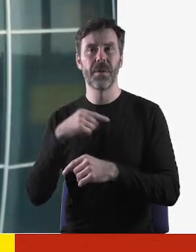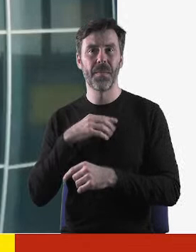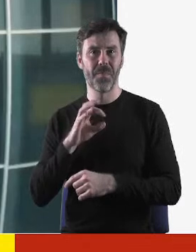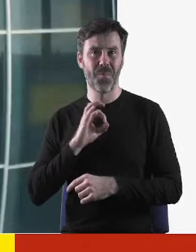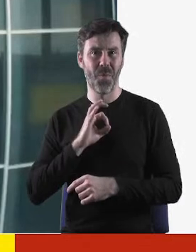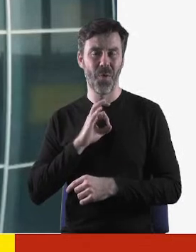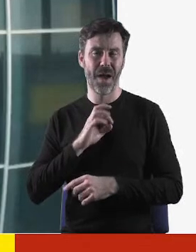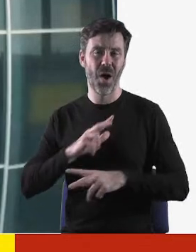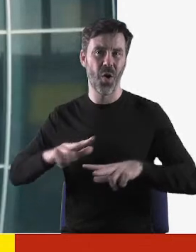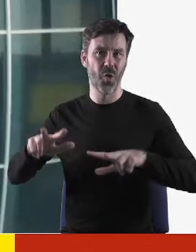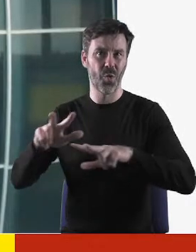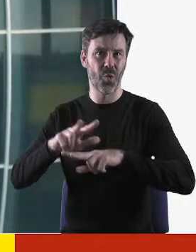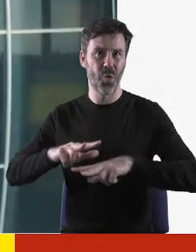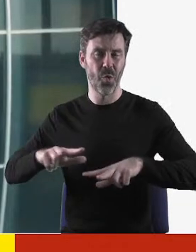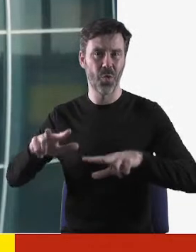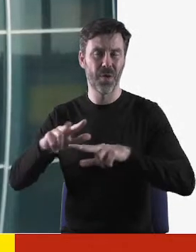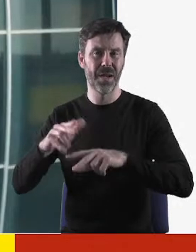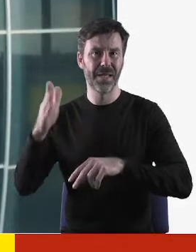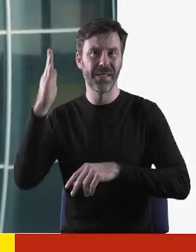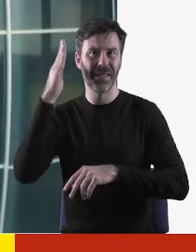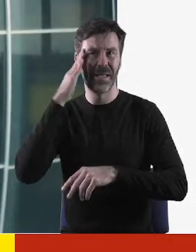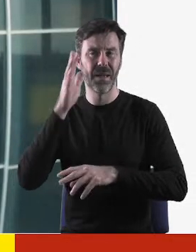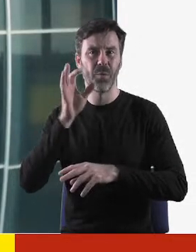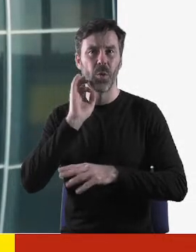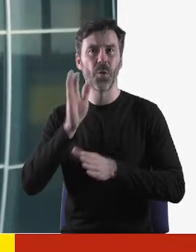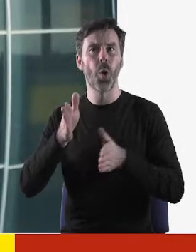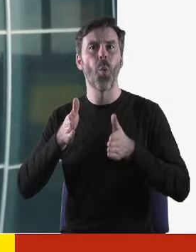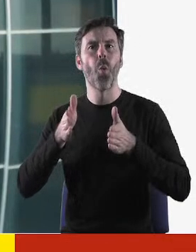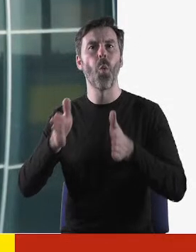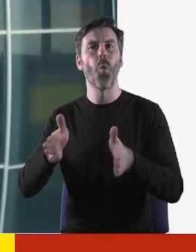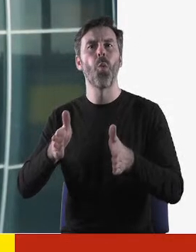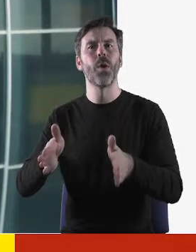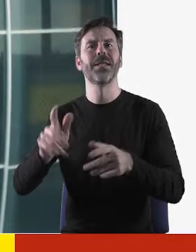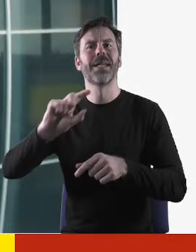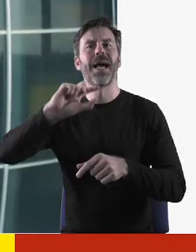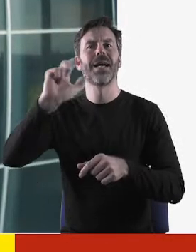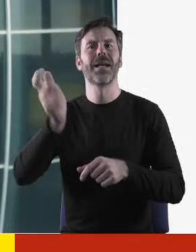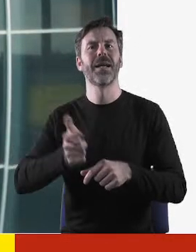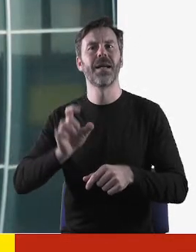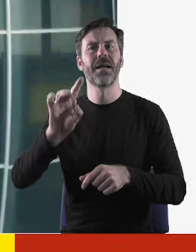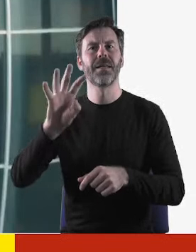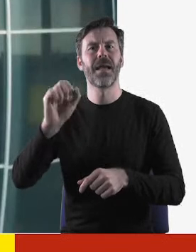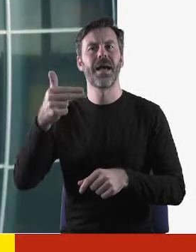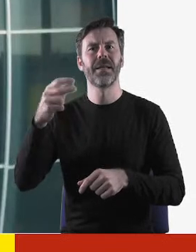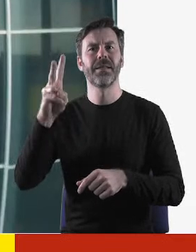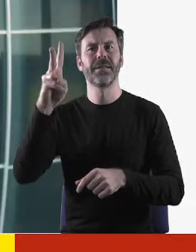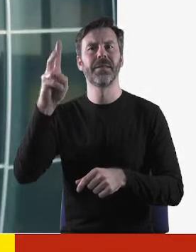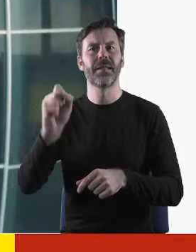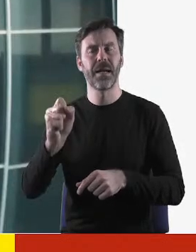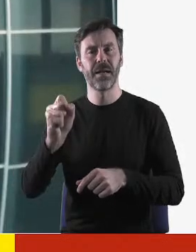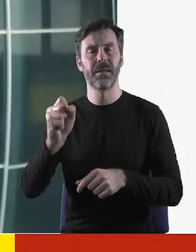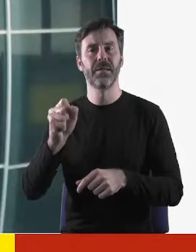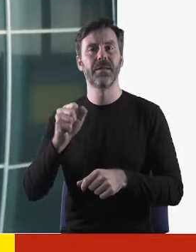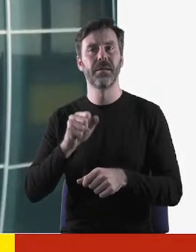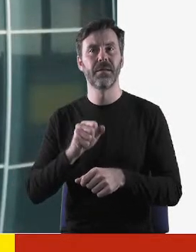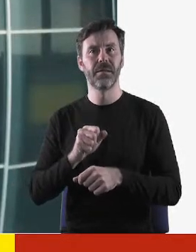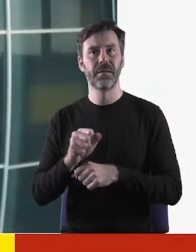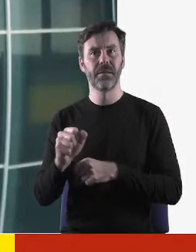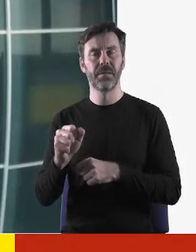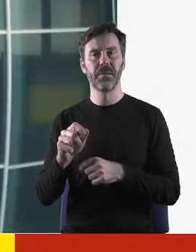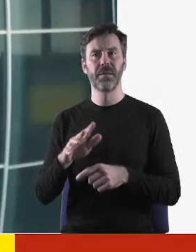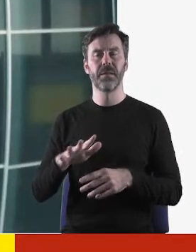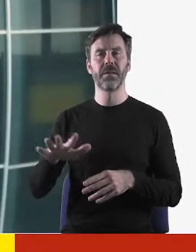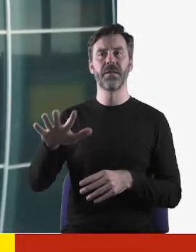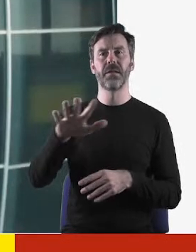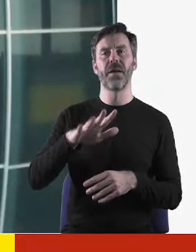w historii w miarę dobrze znam, bo Gdańska to jest ulica bardzo bliska Zamkowej, która jest właśnie remontowana, czy właśnie